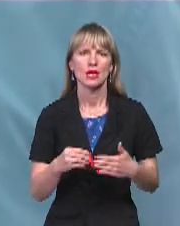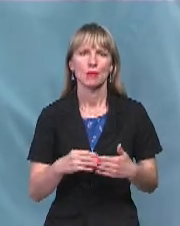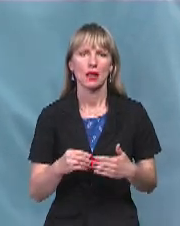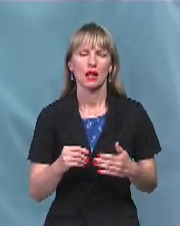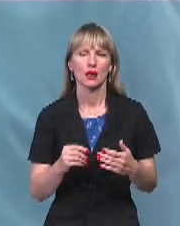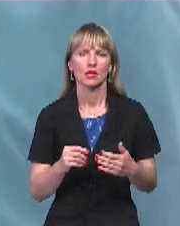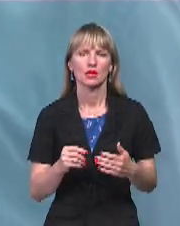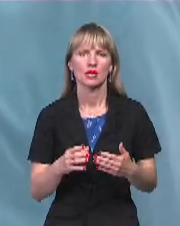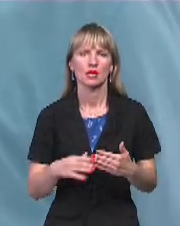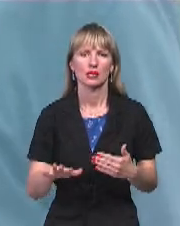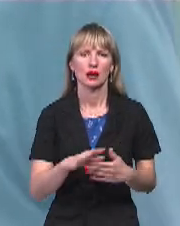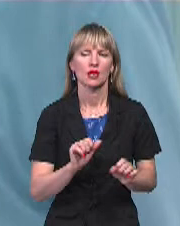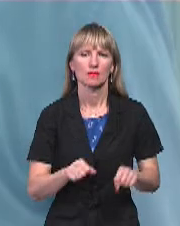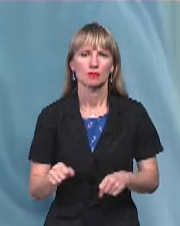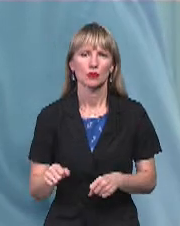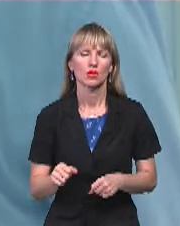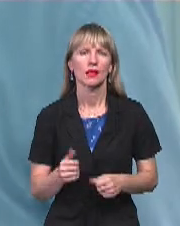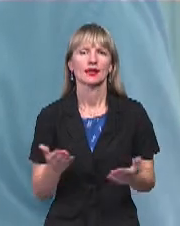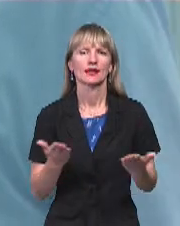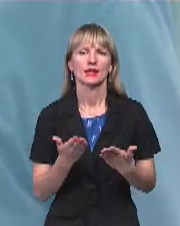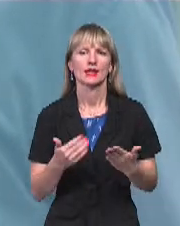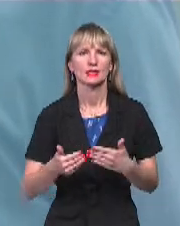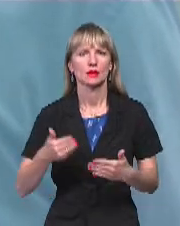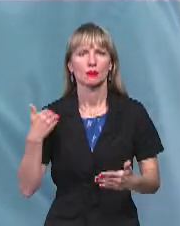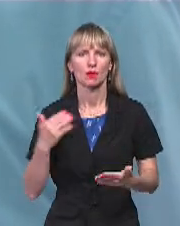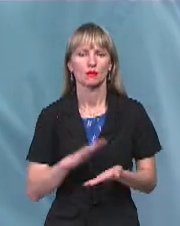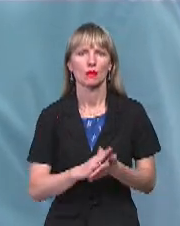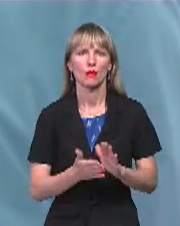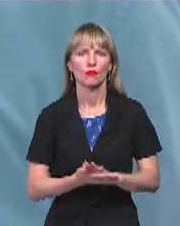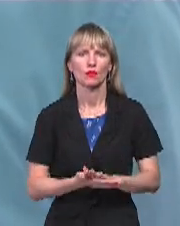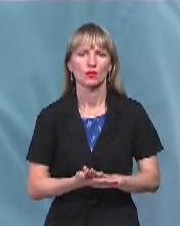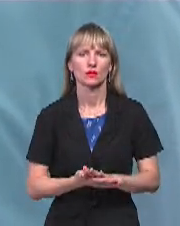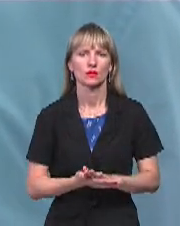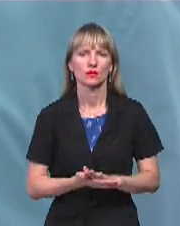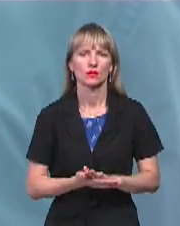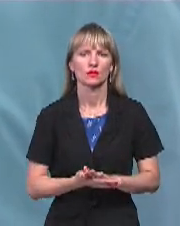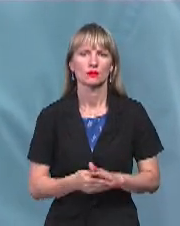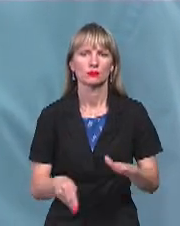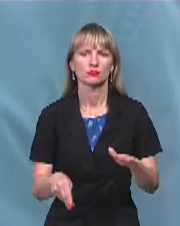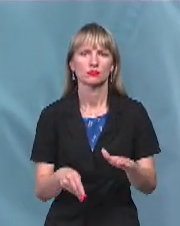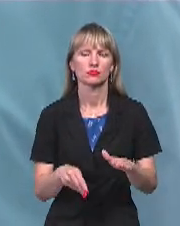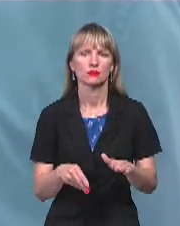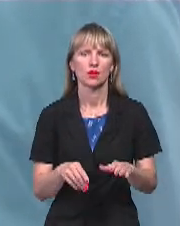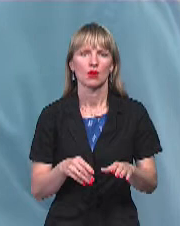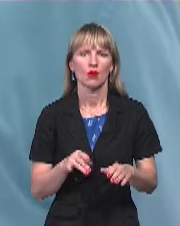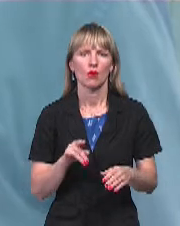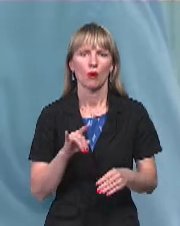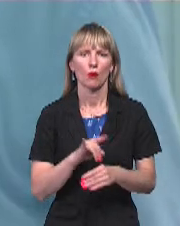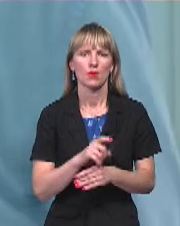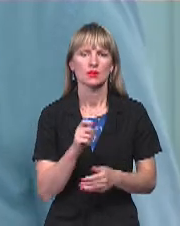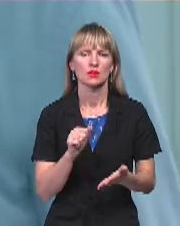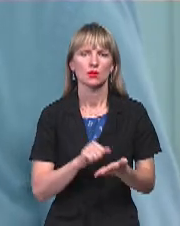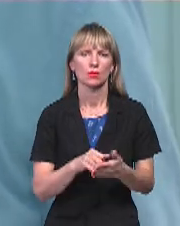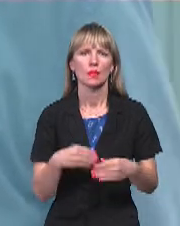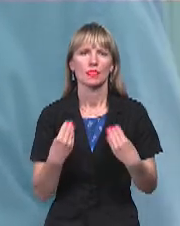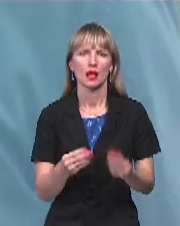Вільнянську безпосередньо, які за попередньою змовою завдяки підробці документів виділили фізичним